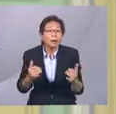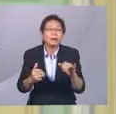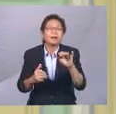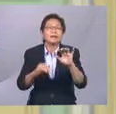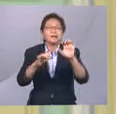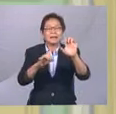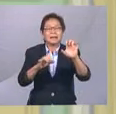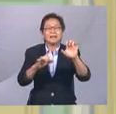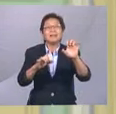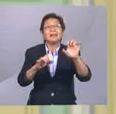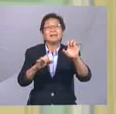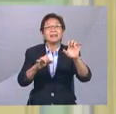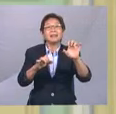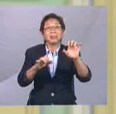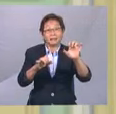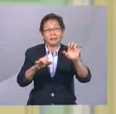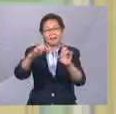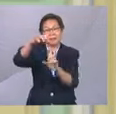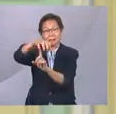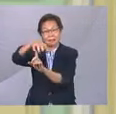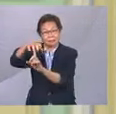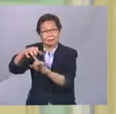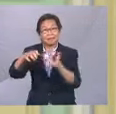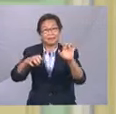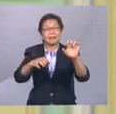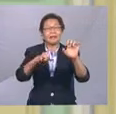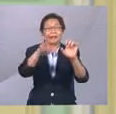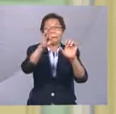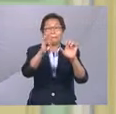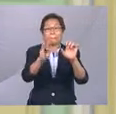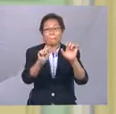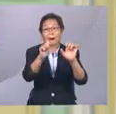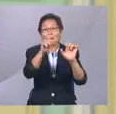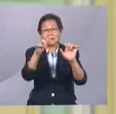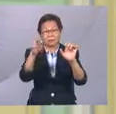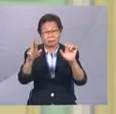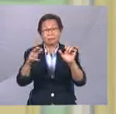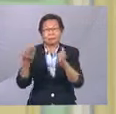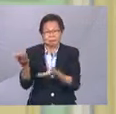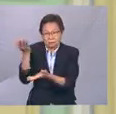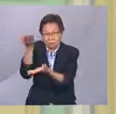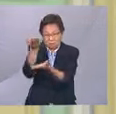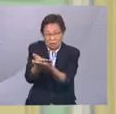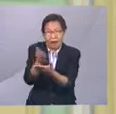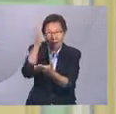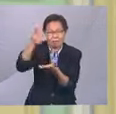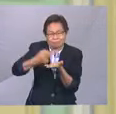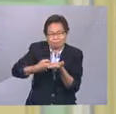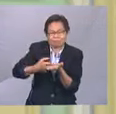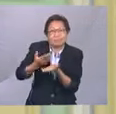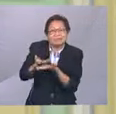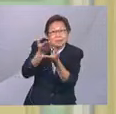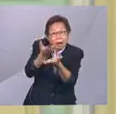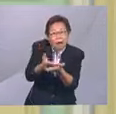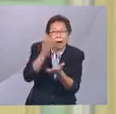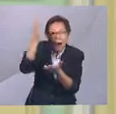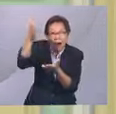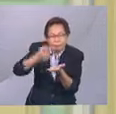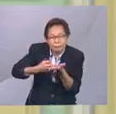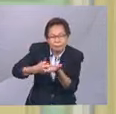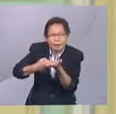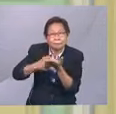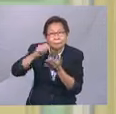Hai dibaca Hai apa yang dicadangkan nanti akan dibicarakan di dalam kabinet